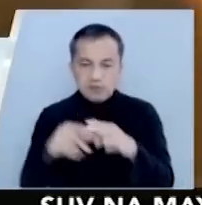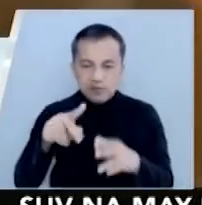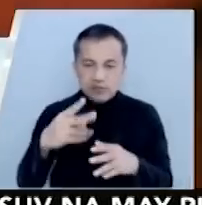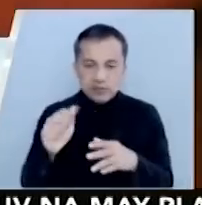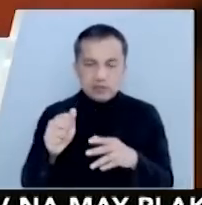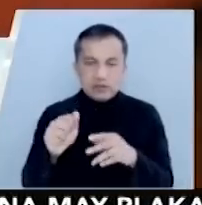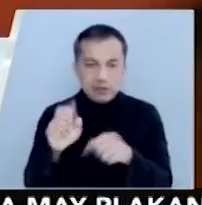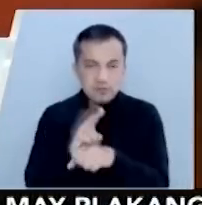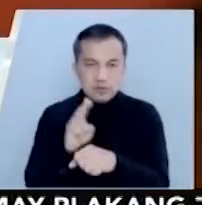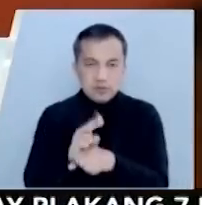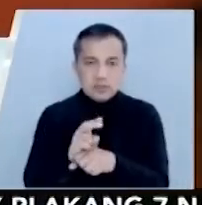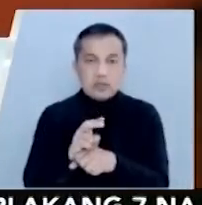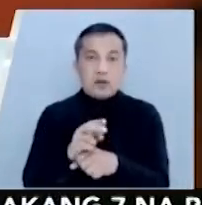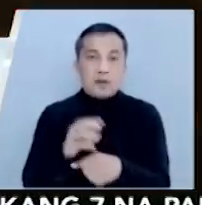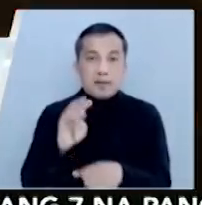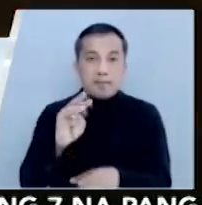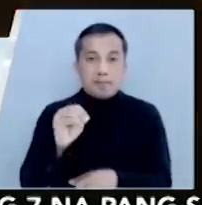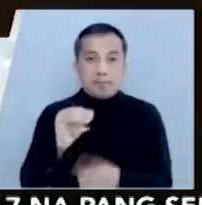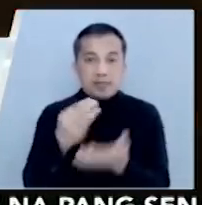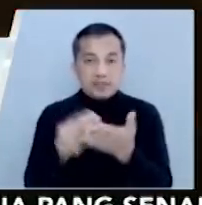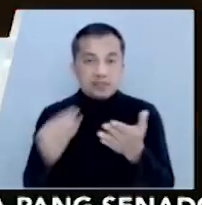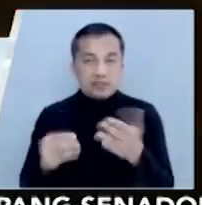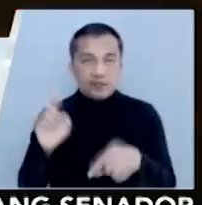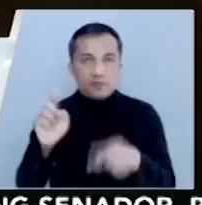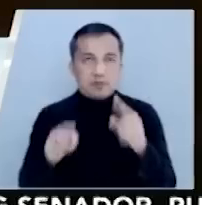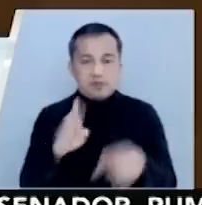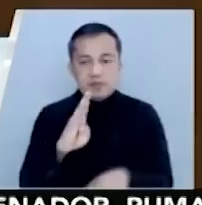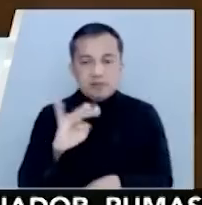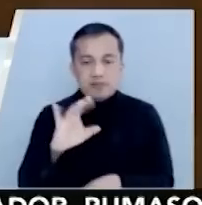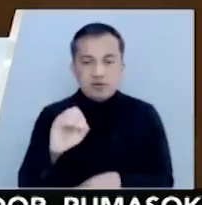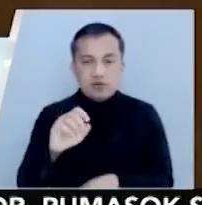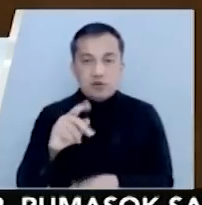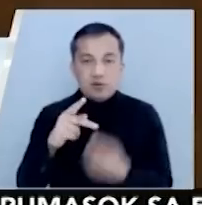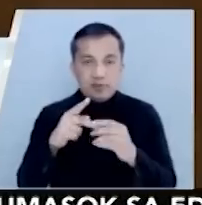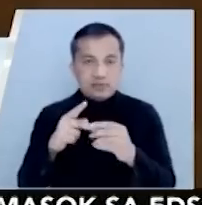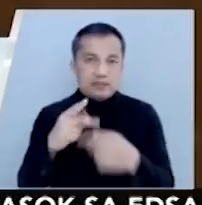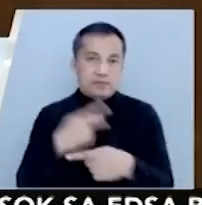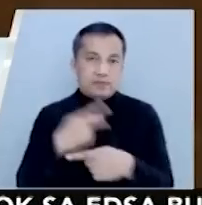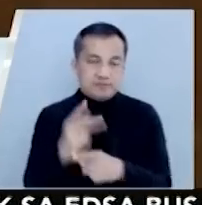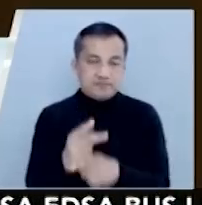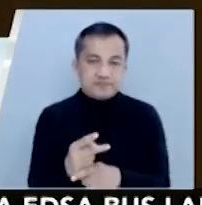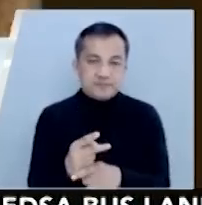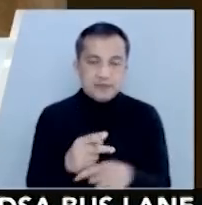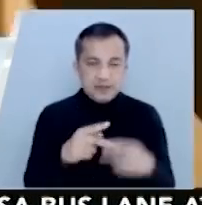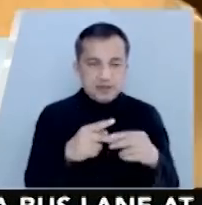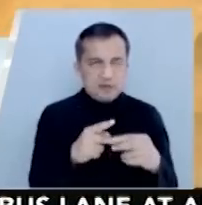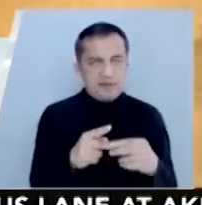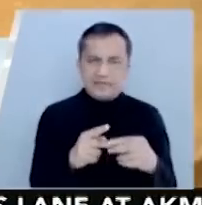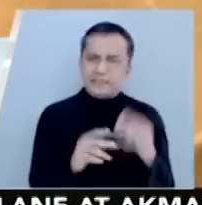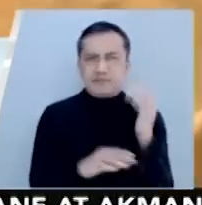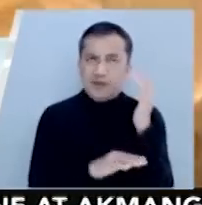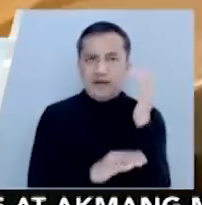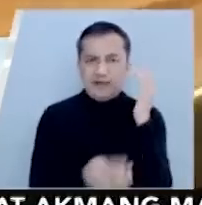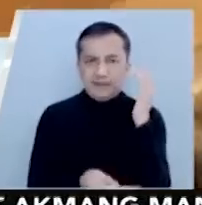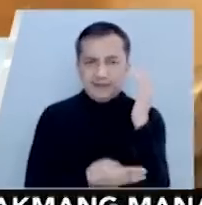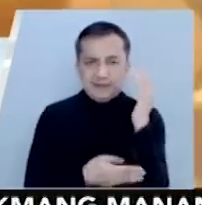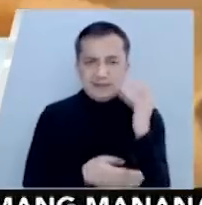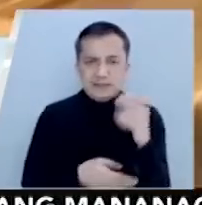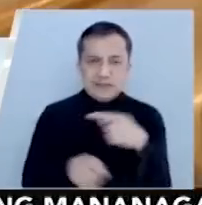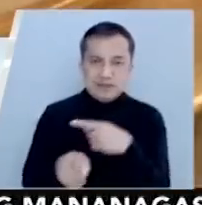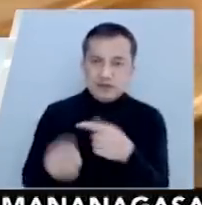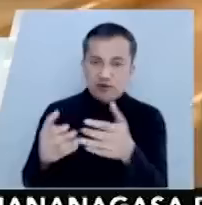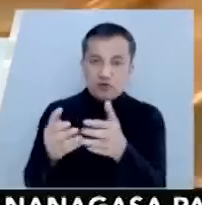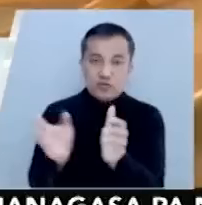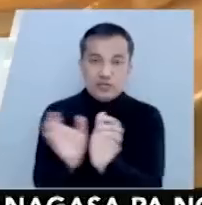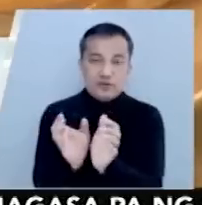raw material sa iba't ibang bioplastic products. From plastic bags to containers.